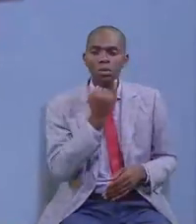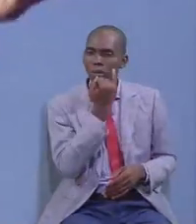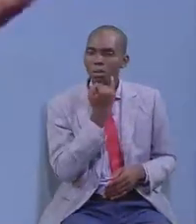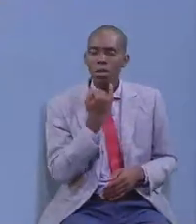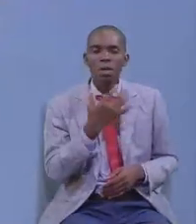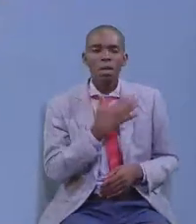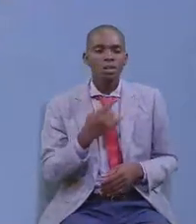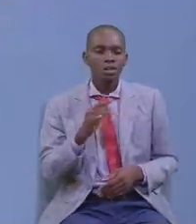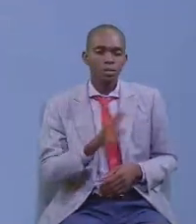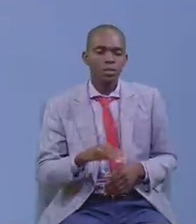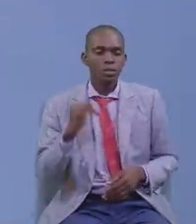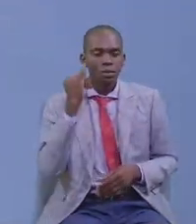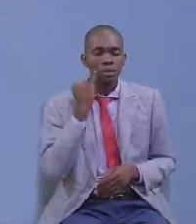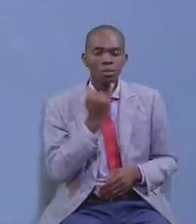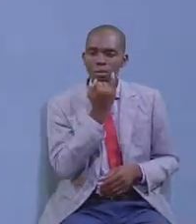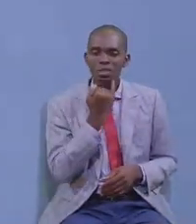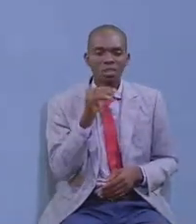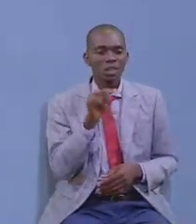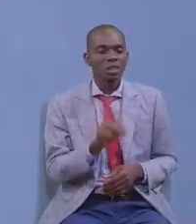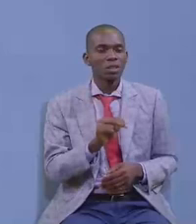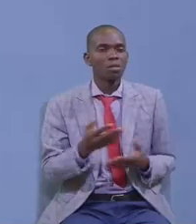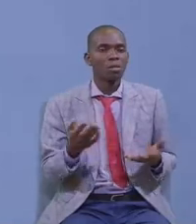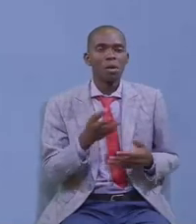Les enfants d'Israël avaient besoin d'eau.